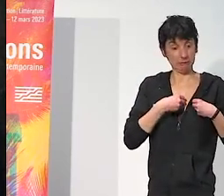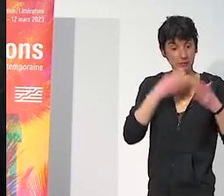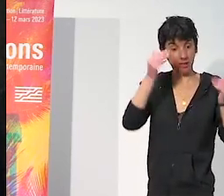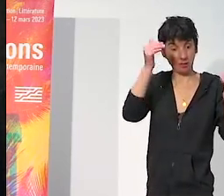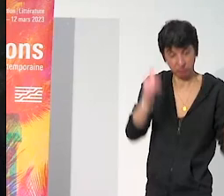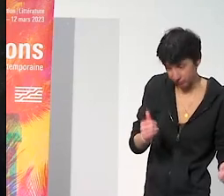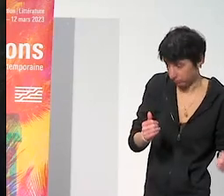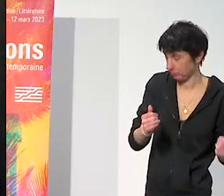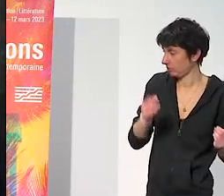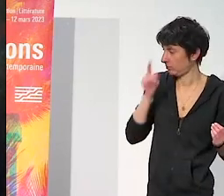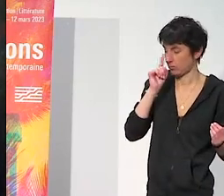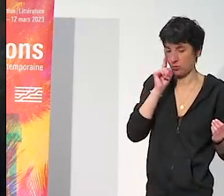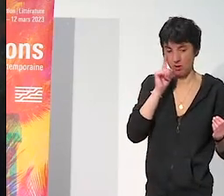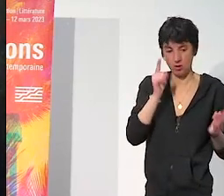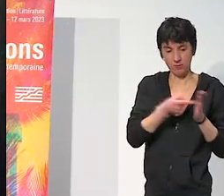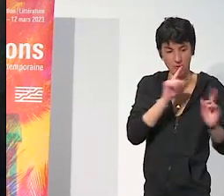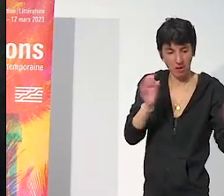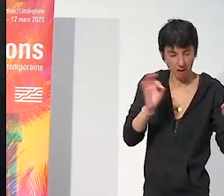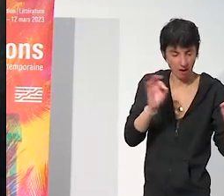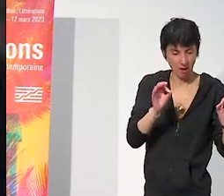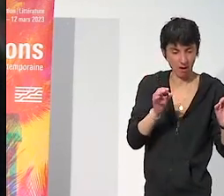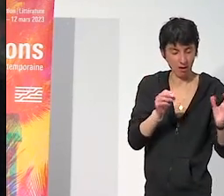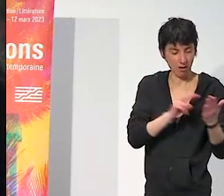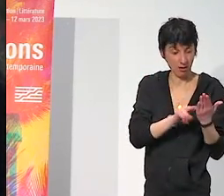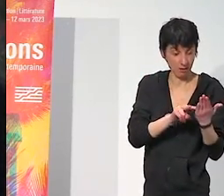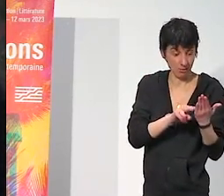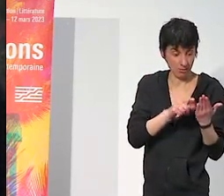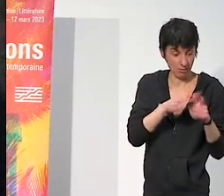fait, parce qu'elle ne se renouvelle pas et qu'elle...